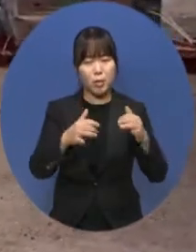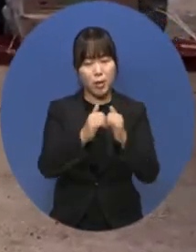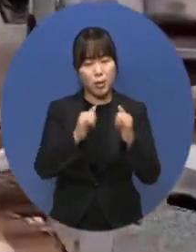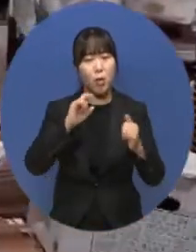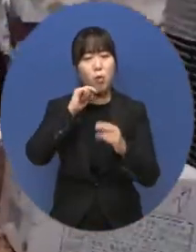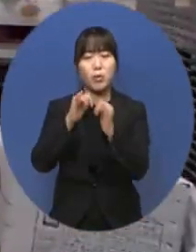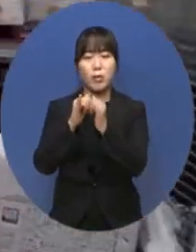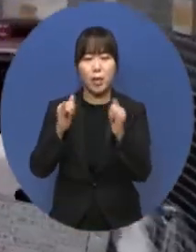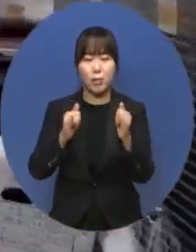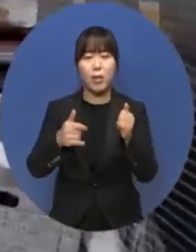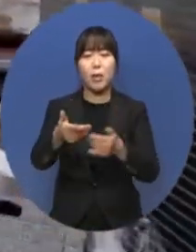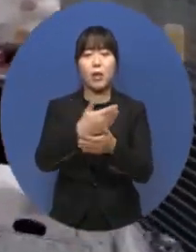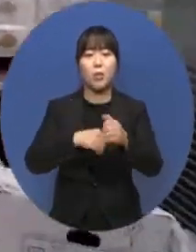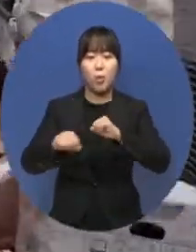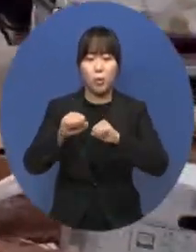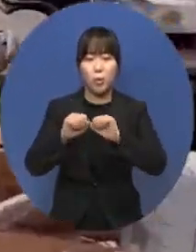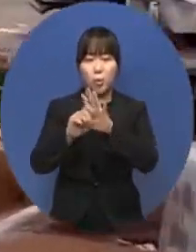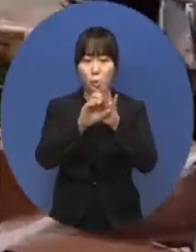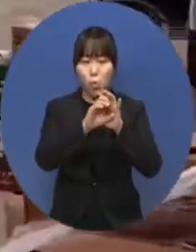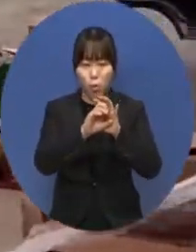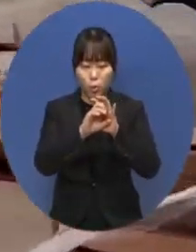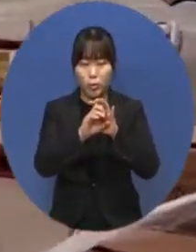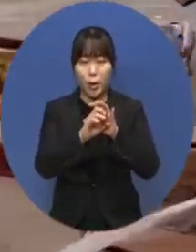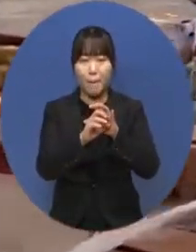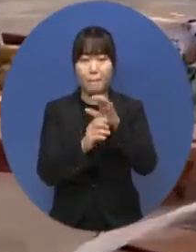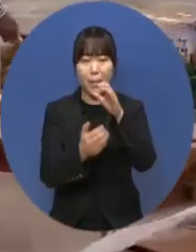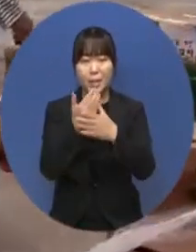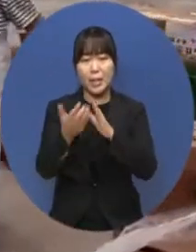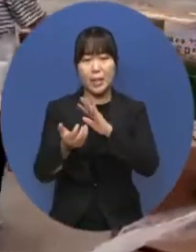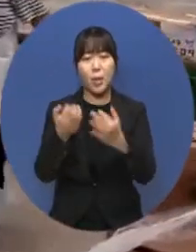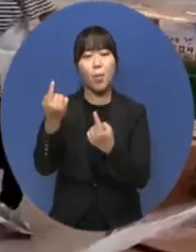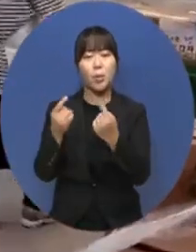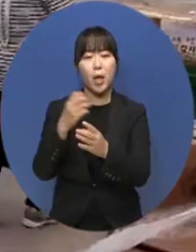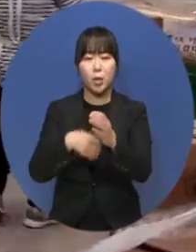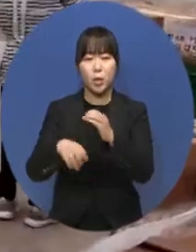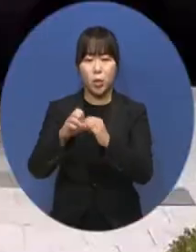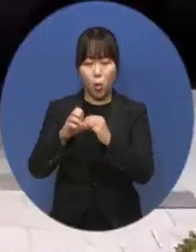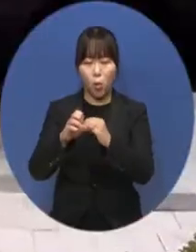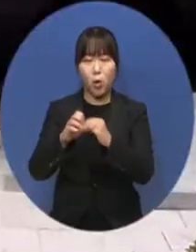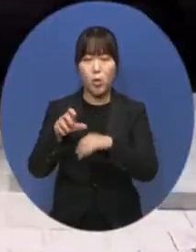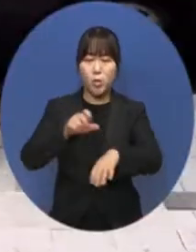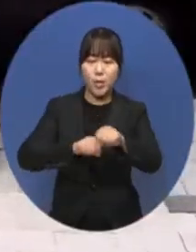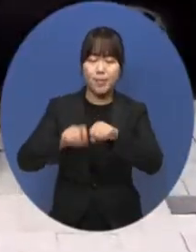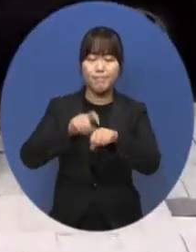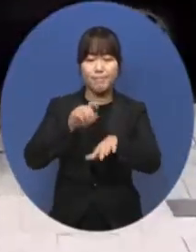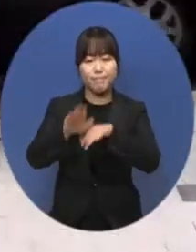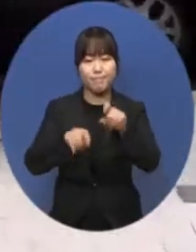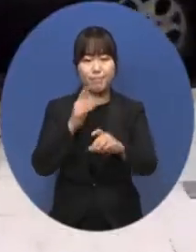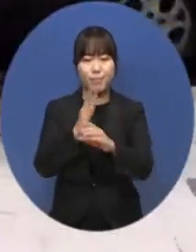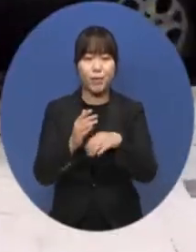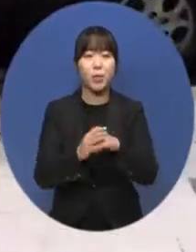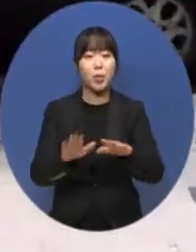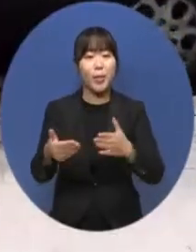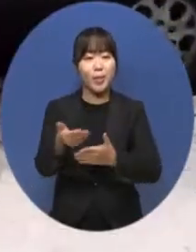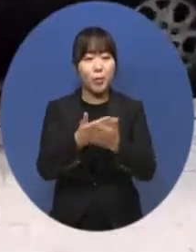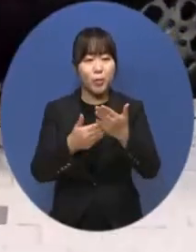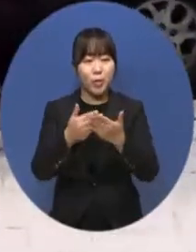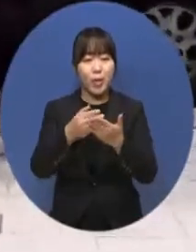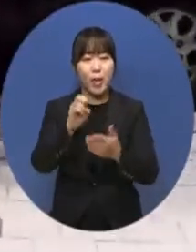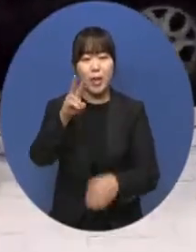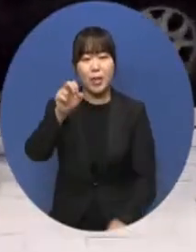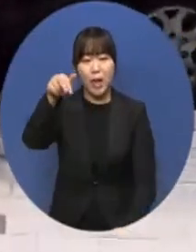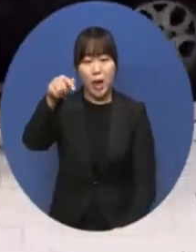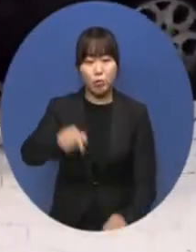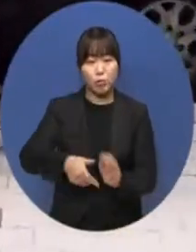나눔 활동을 코로나19 발생 이전보다 더 적극적으로 실행하고 있습니다. 이번 나눔은